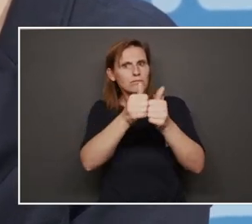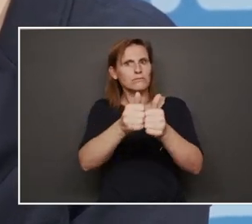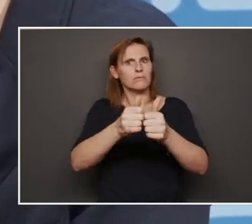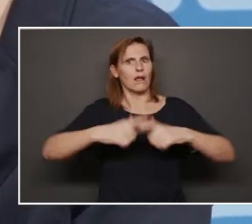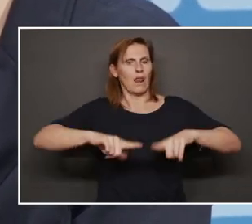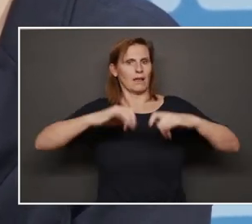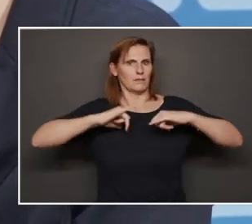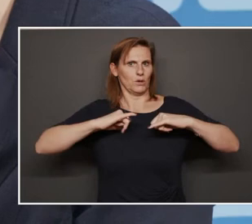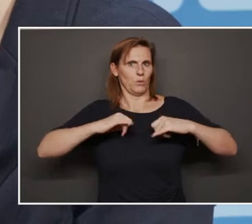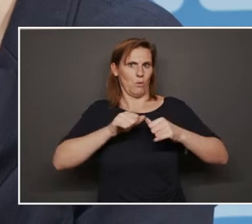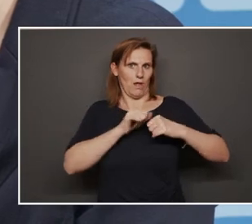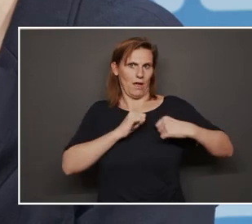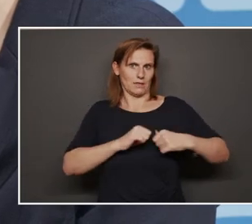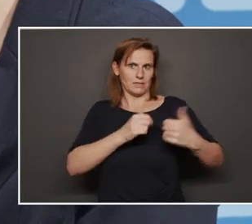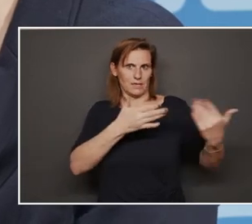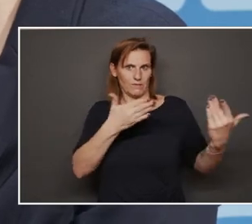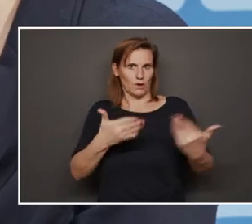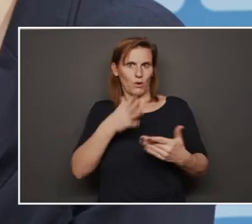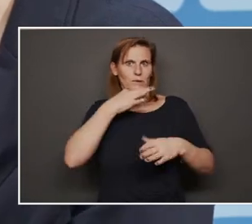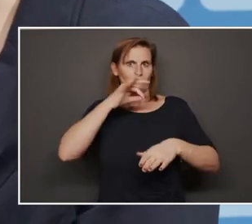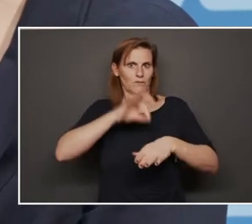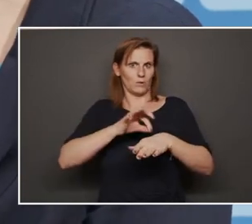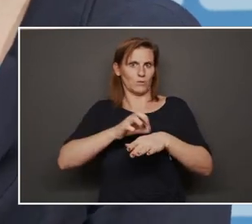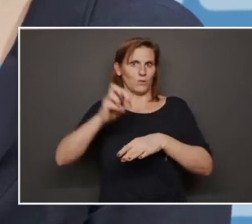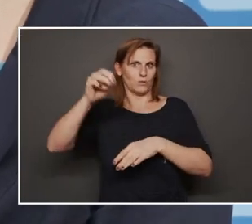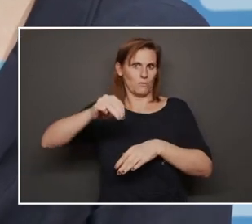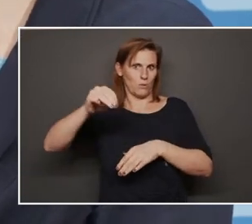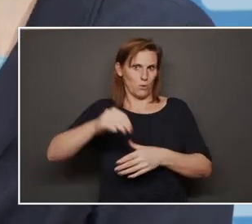Seite. Herzlich willkommen, Frau Dr. Moroder. Dankeschön.